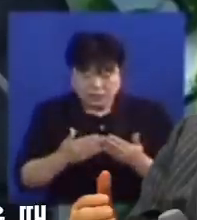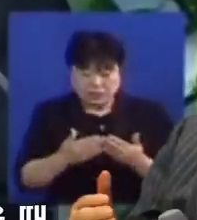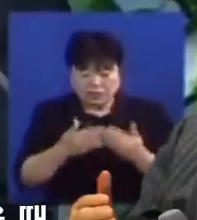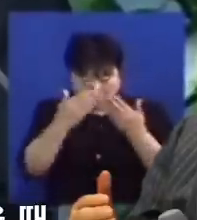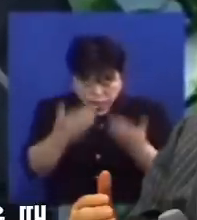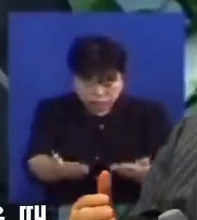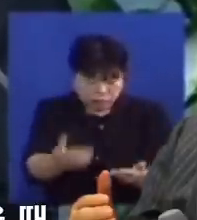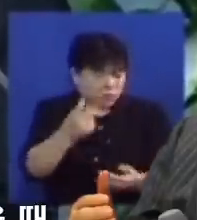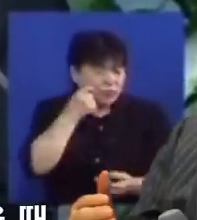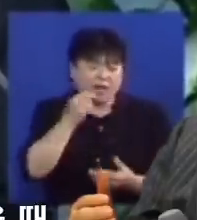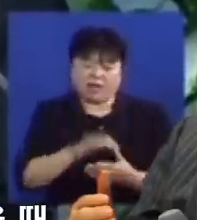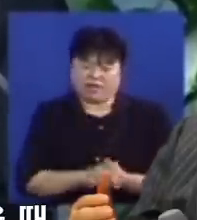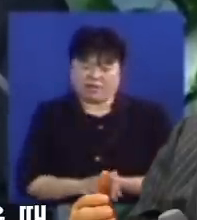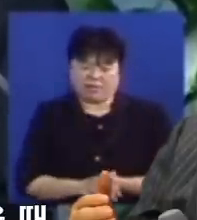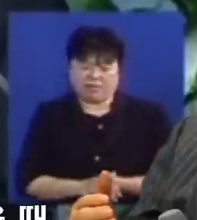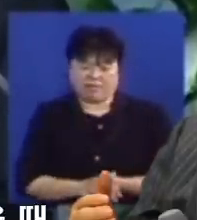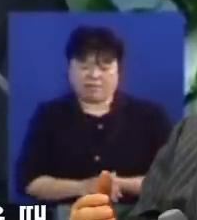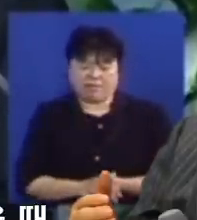나오지 못해요.